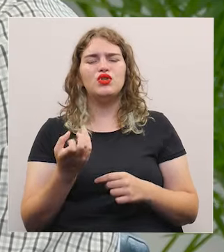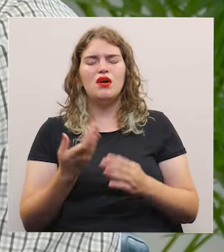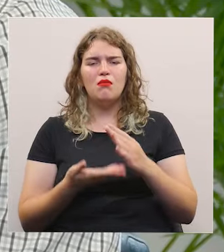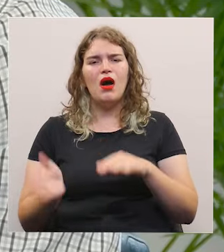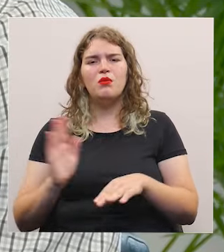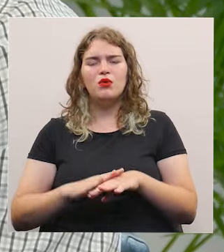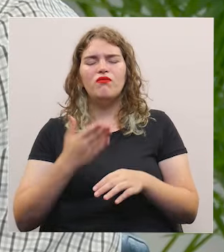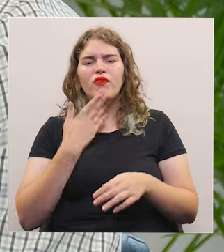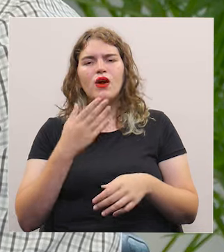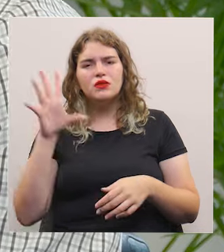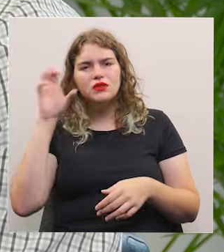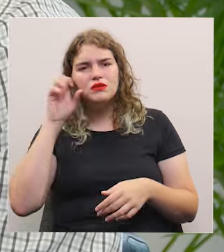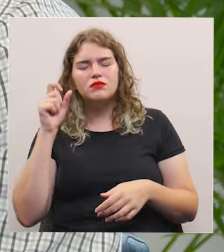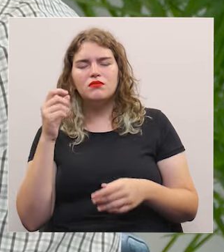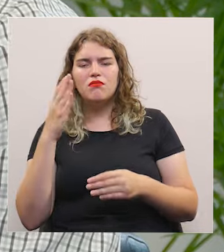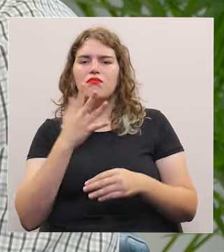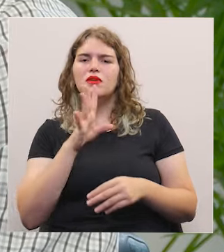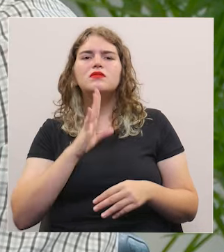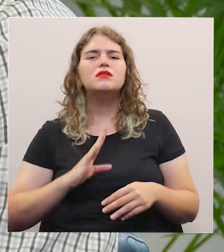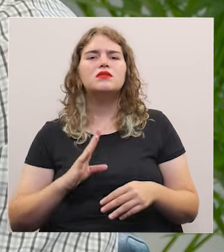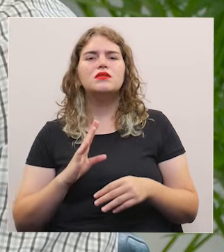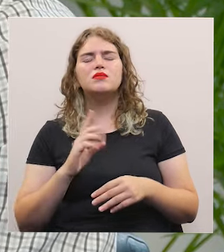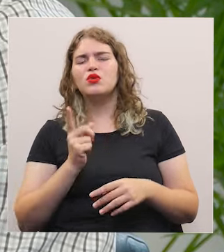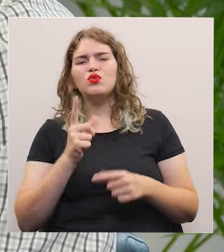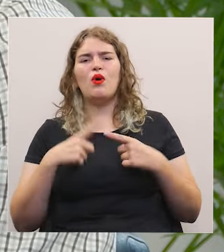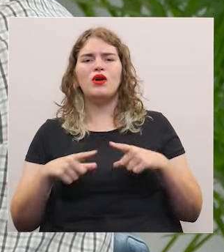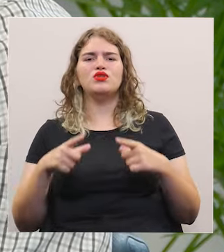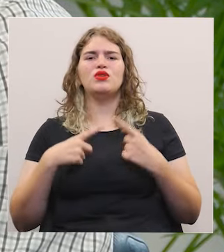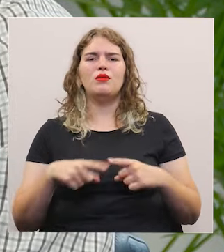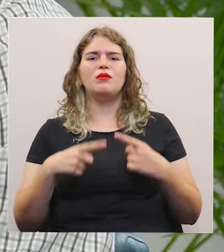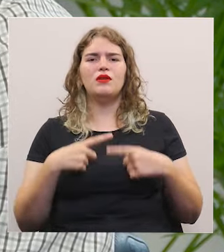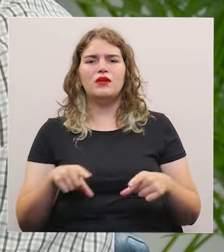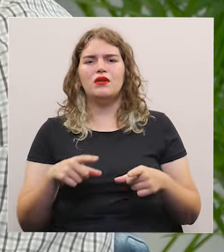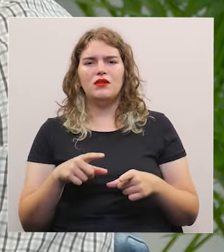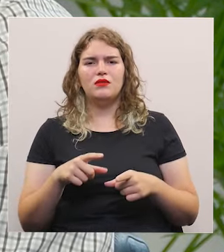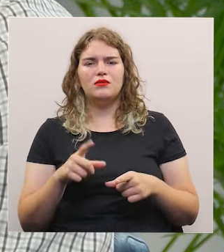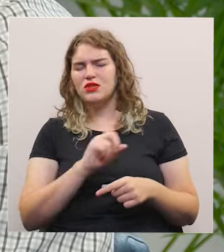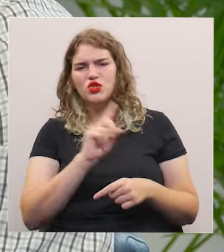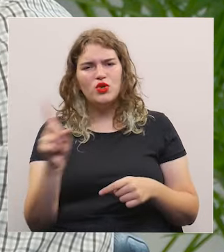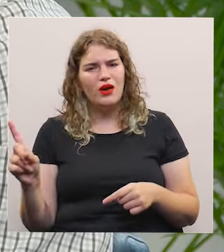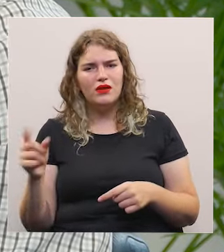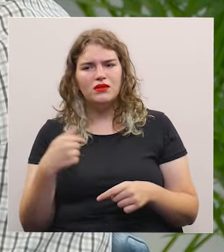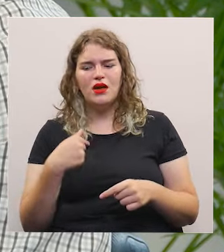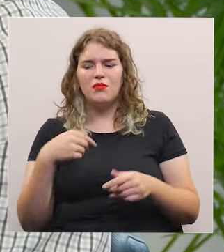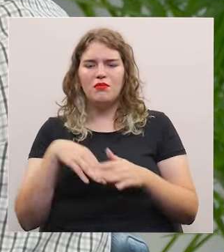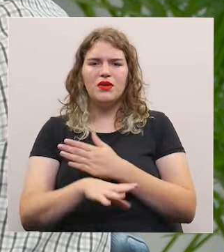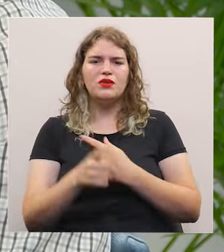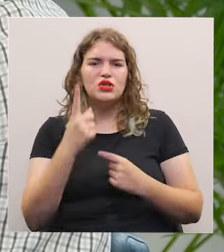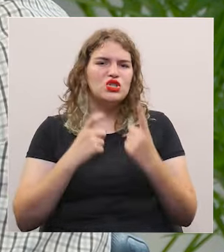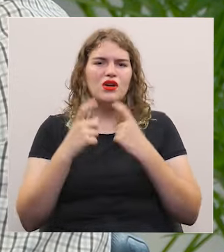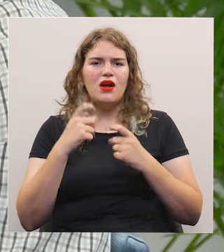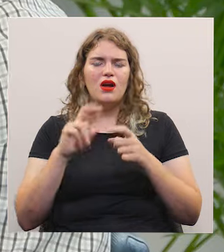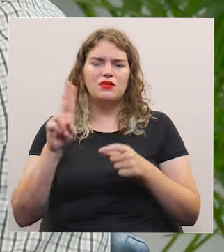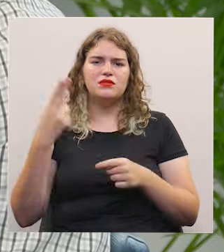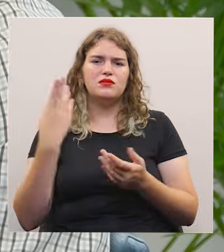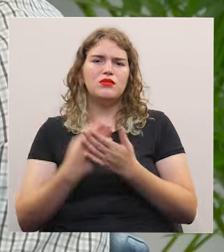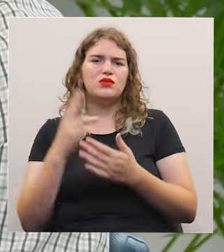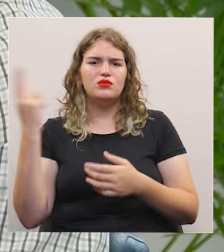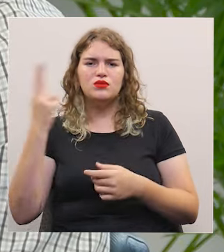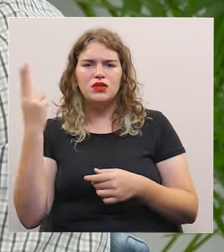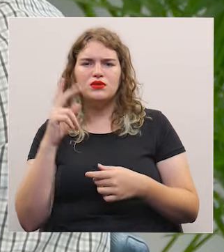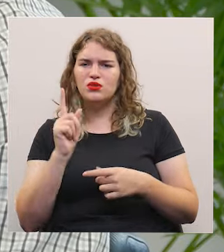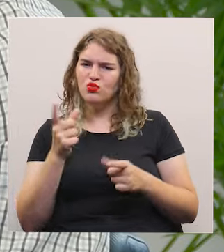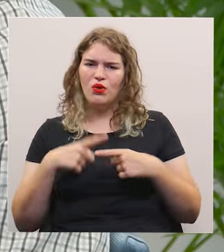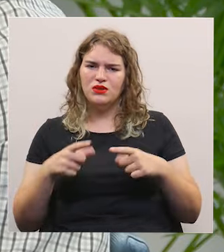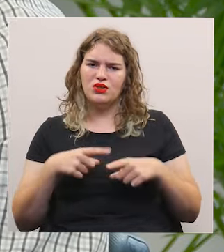mai simplă concluzie. Să nu așteptăm ca printr-o încercare să ne întoarcă Dumnezeu